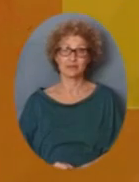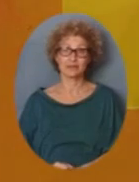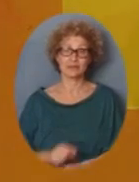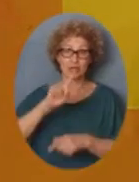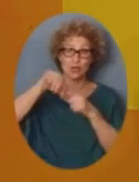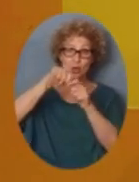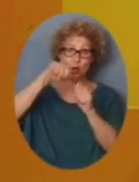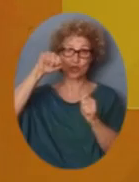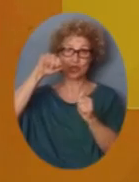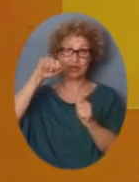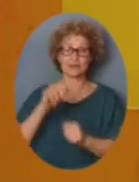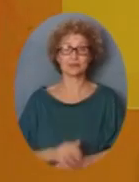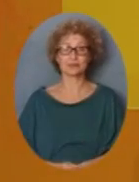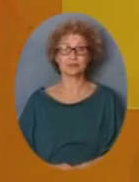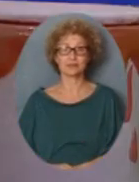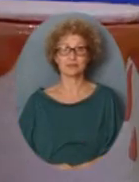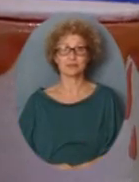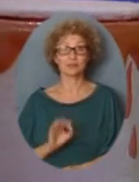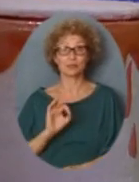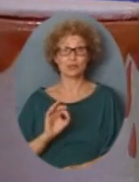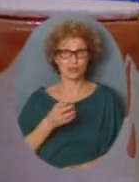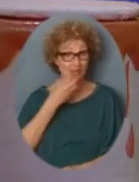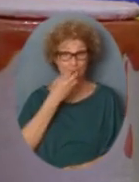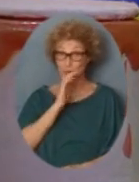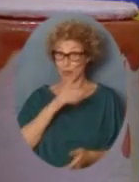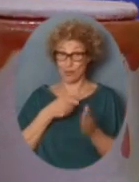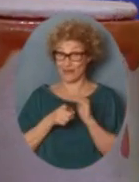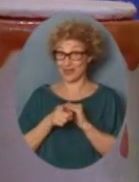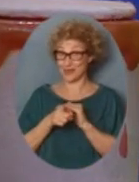וקושרת. כדי שהתפוחים לא יברחו? כן.